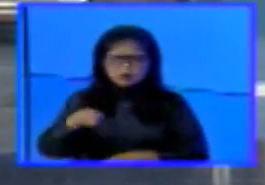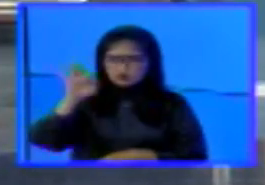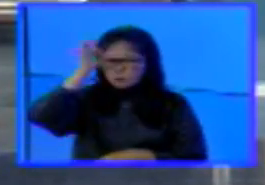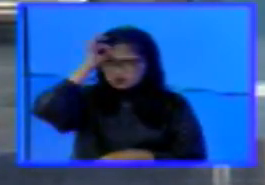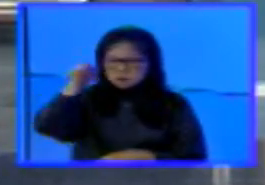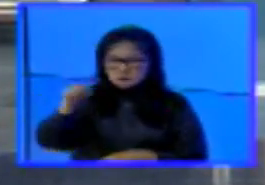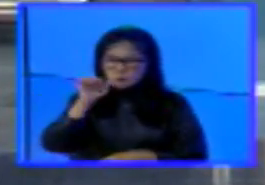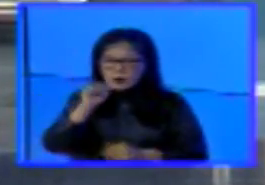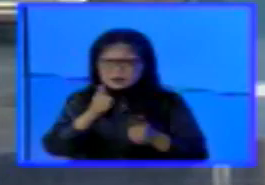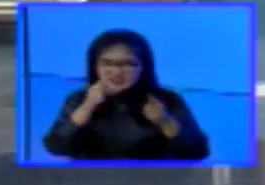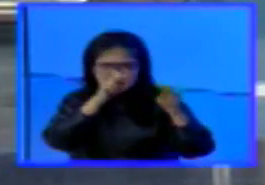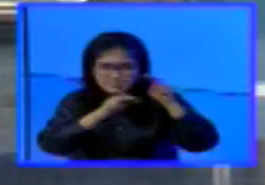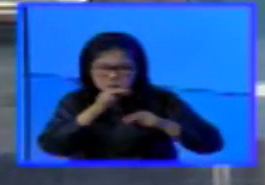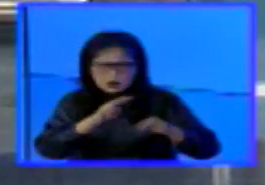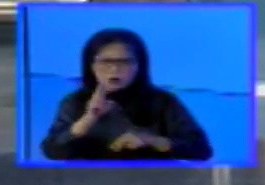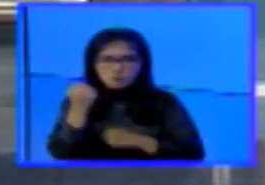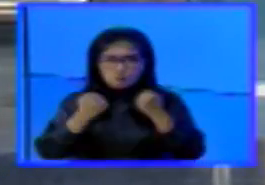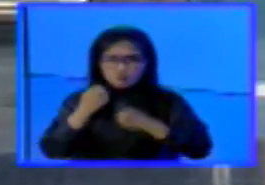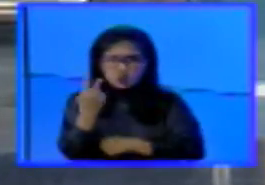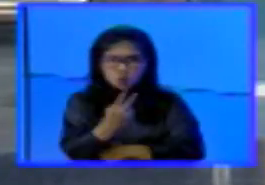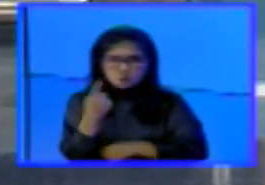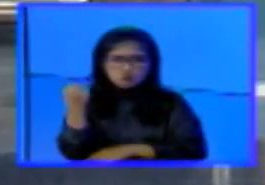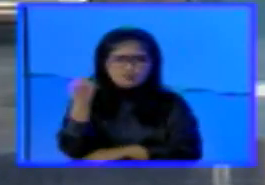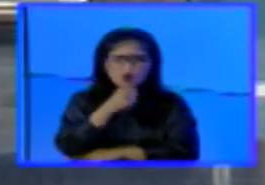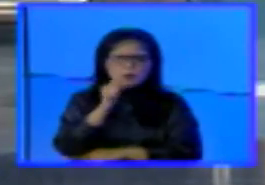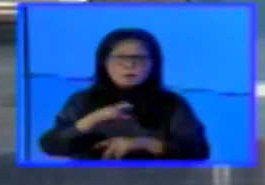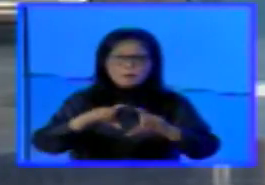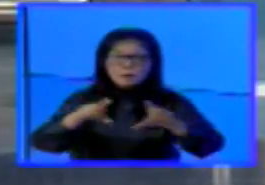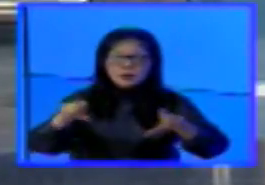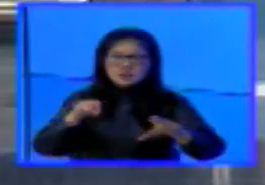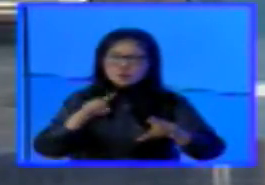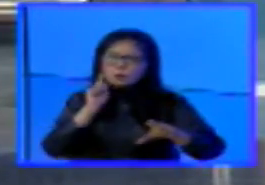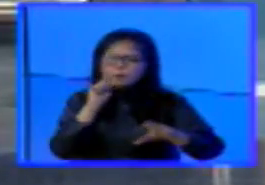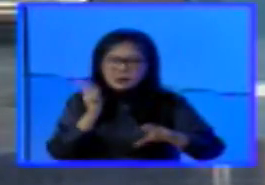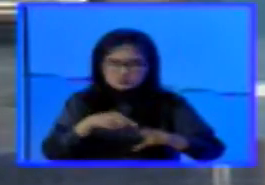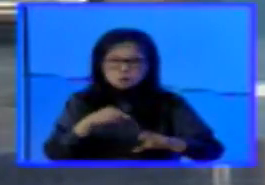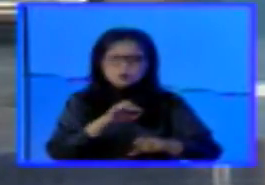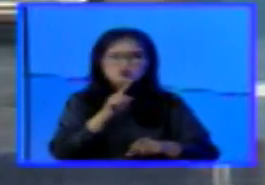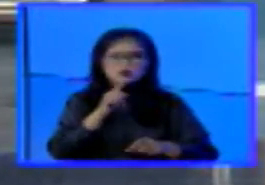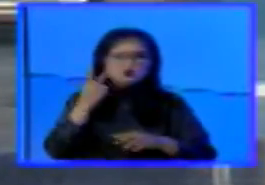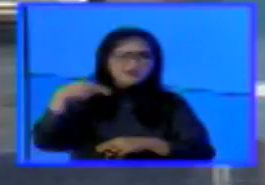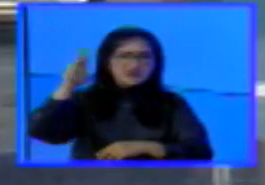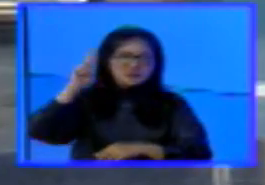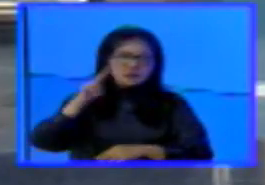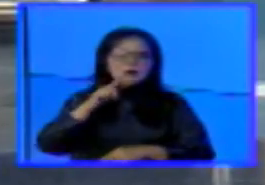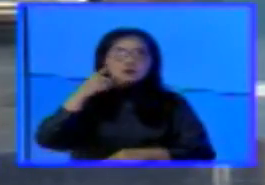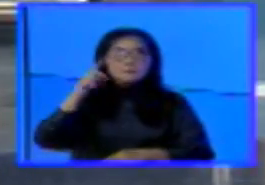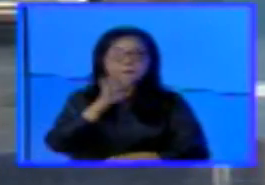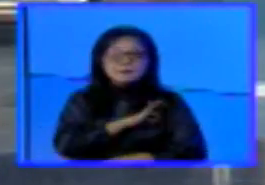pemeriksaan, mobil kedua pelaku menggunakan plat nomor palsu. Undangan pelantikan presiden dan wapres juga dipastikan